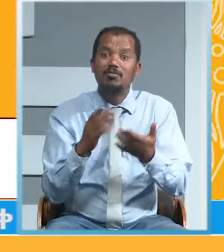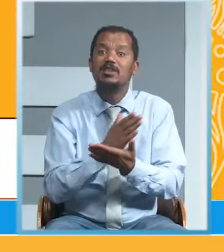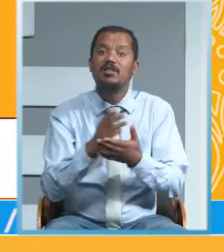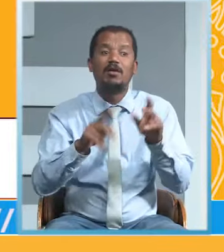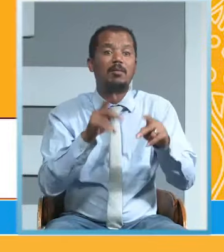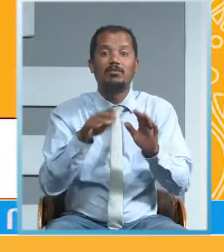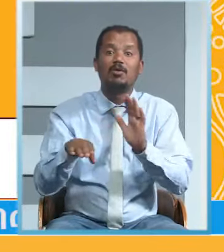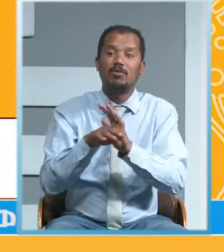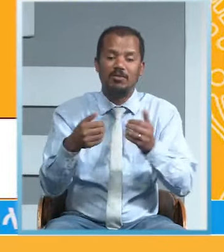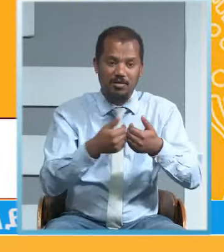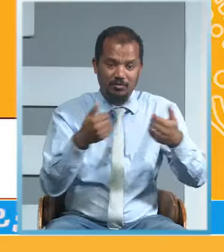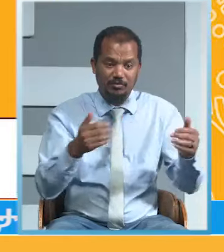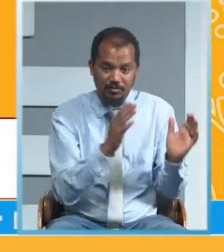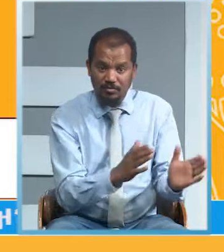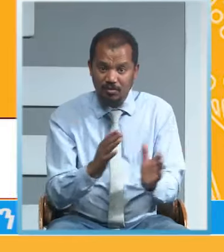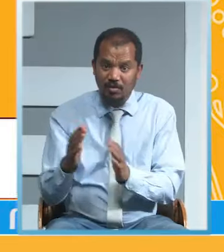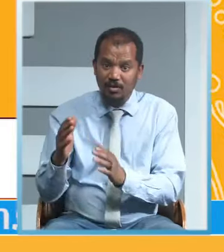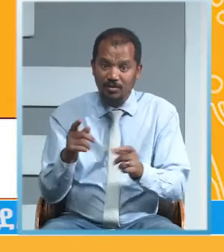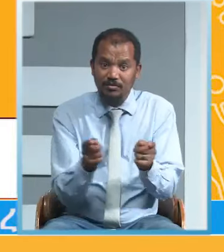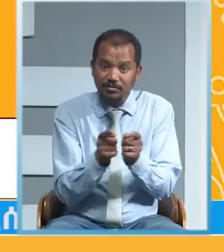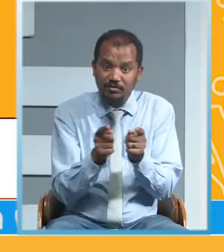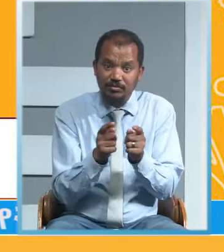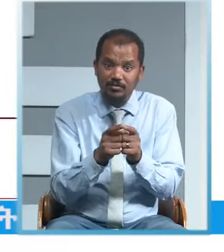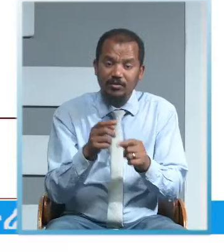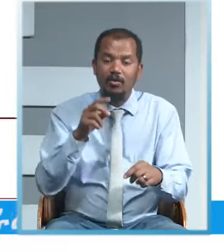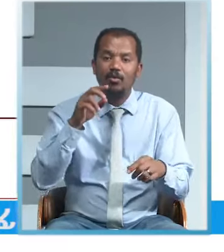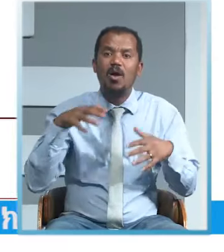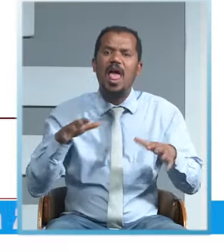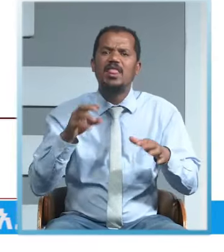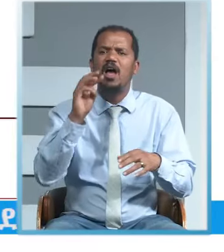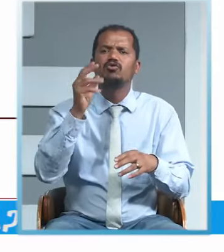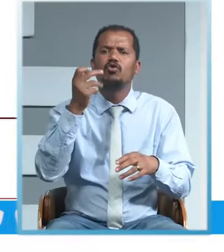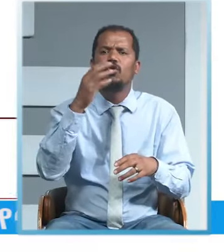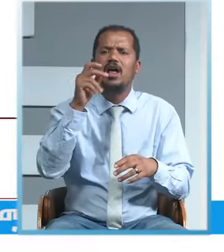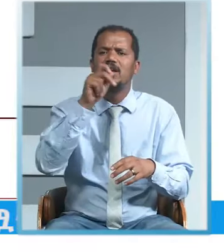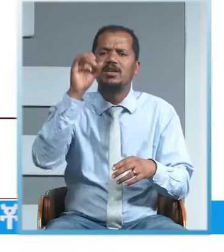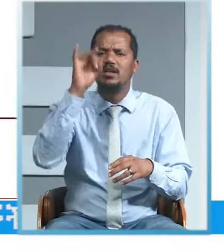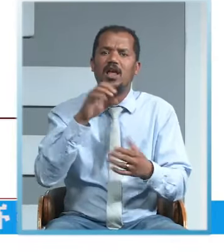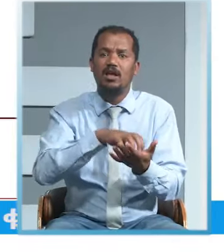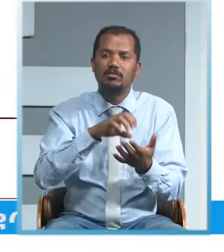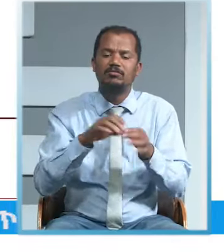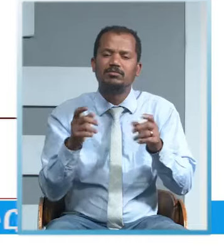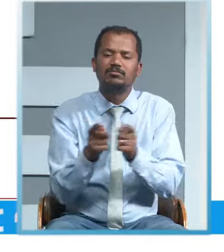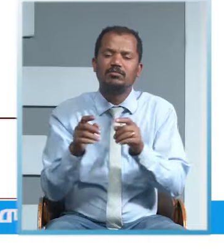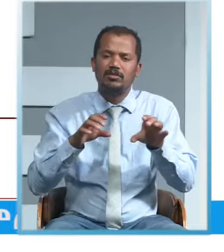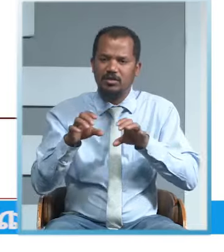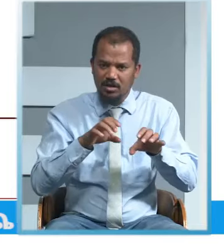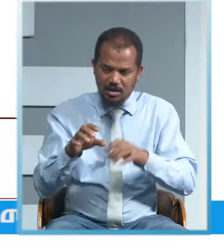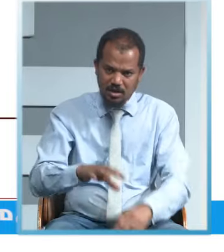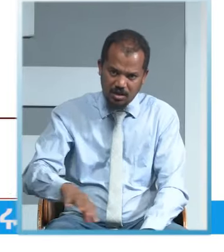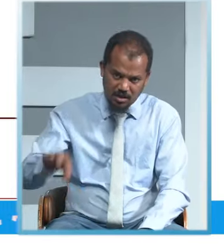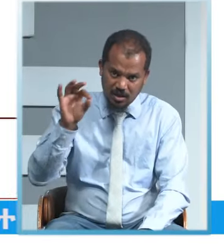የማህበረሰብ ተወካዮችን ለመለየት ያዘጋጀው መድረክ በወላይታ ሶዶና በዲላ ከተሞች እየተካሄደ